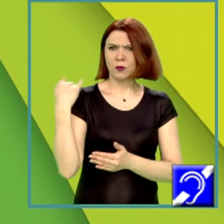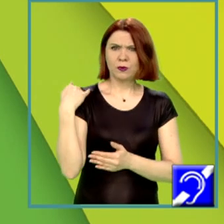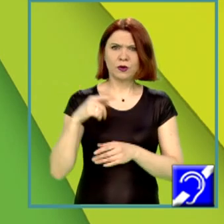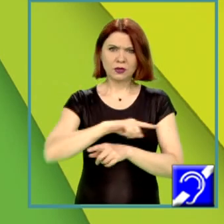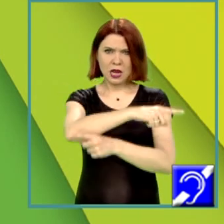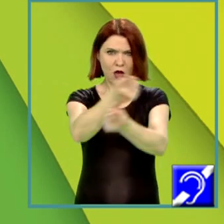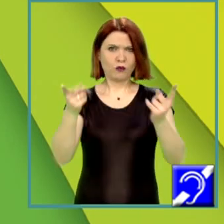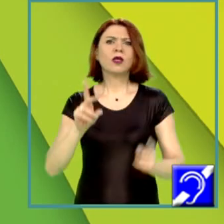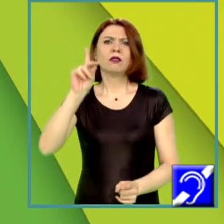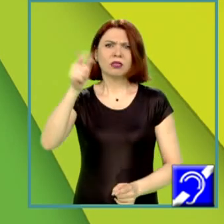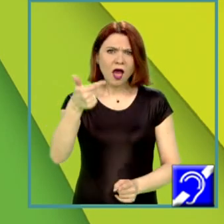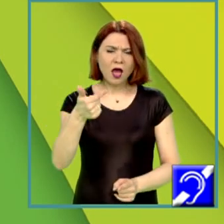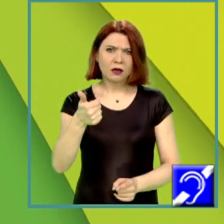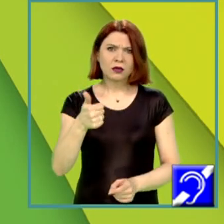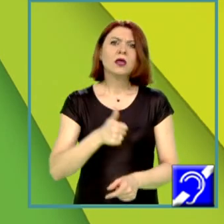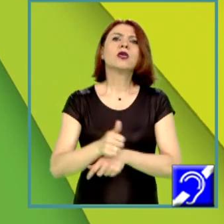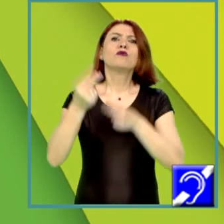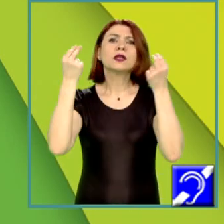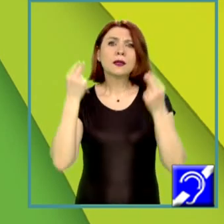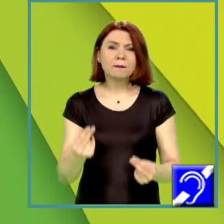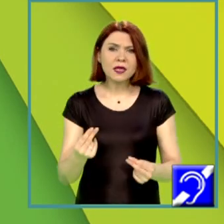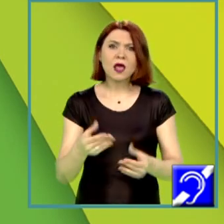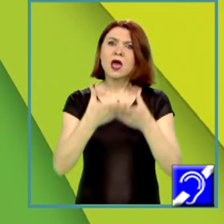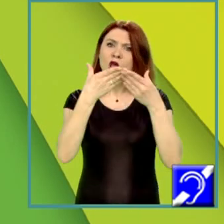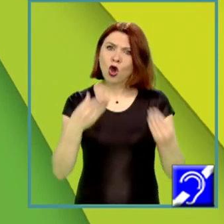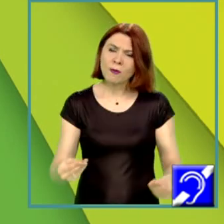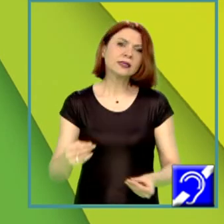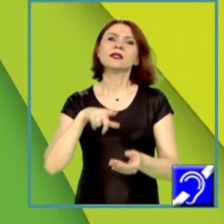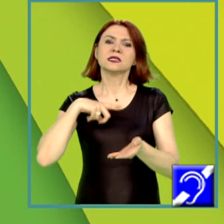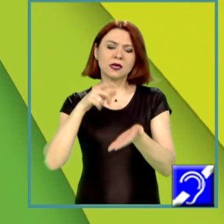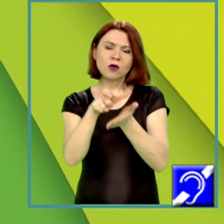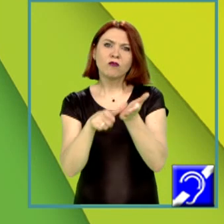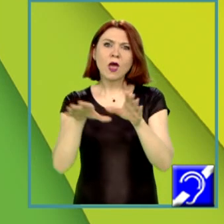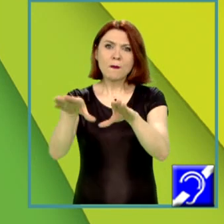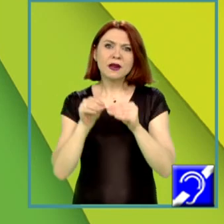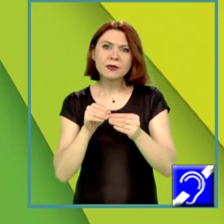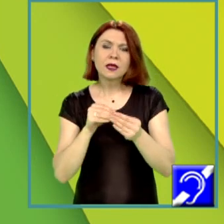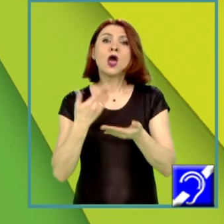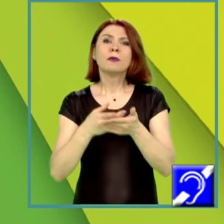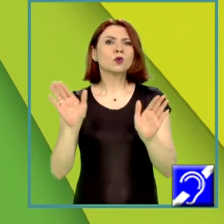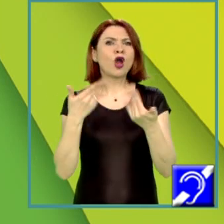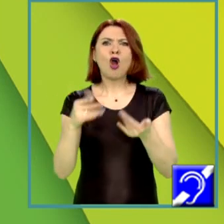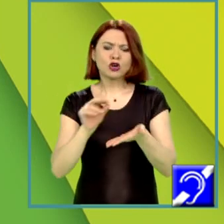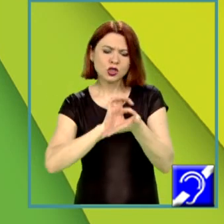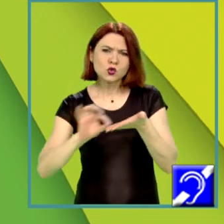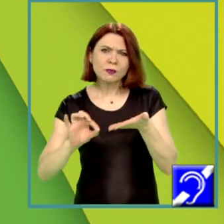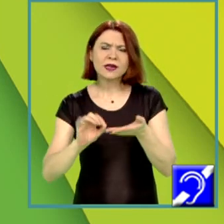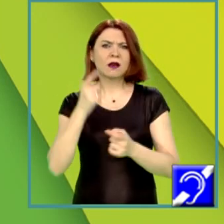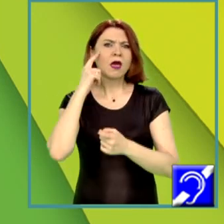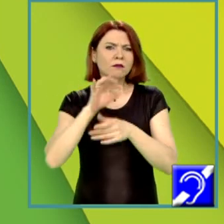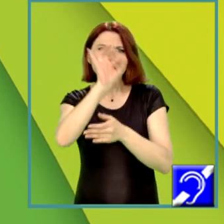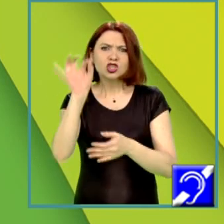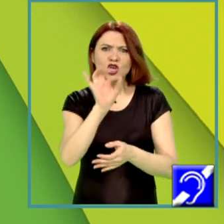voastră desigur fii chiar indicat să folosiți foaia cu subiectele pentru că orice subliniere orice